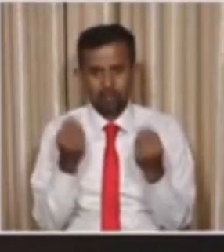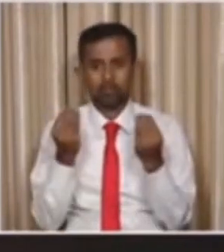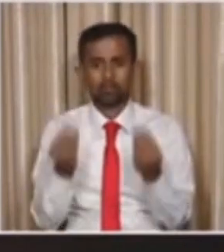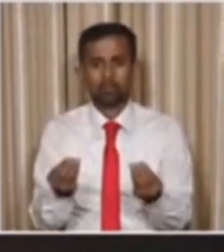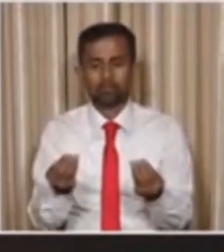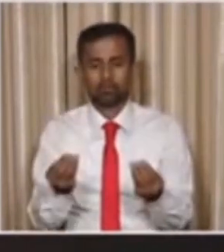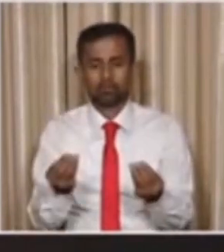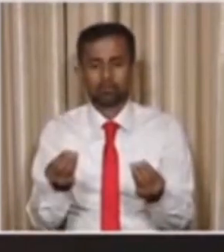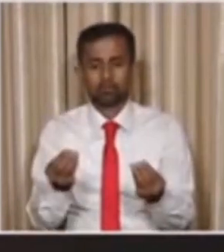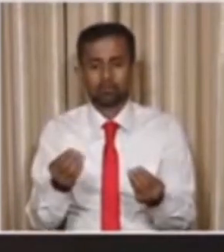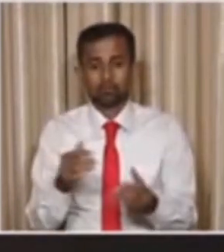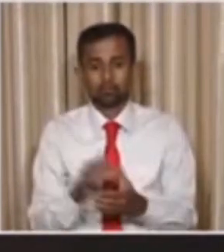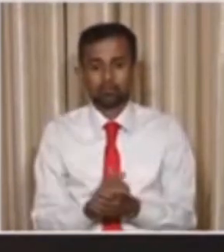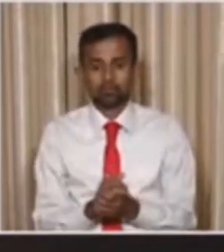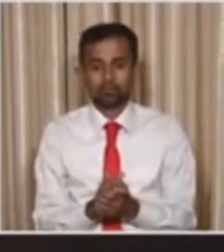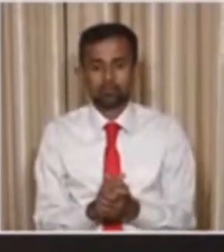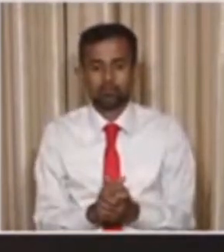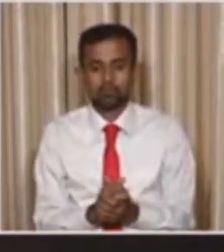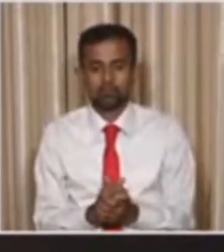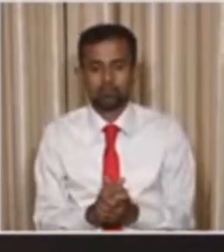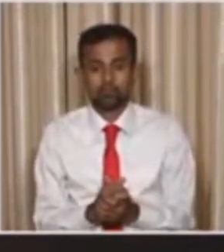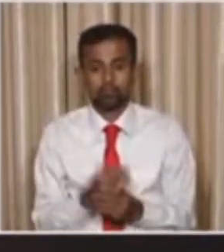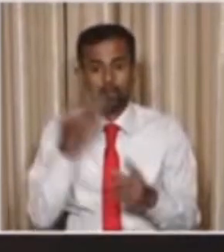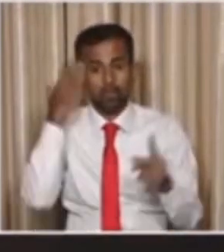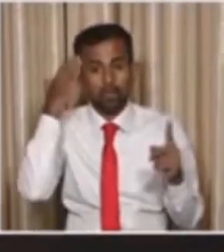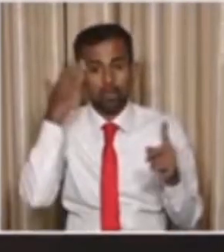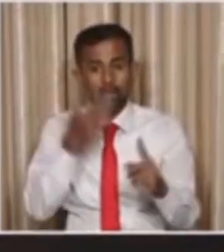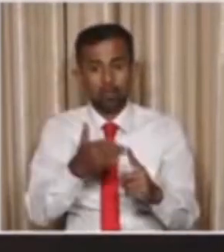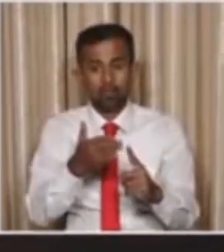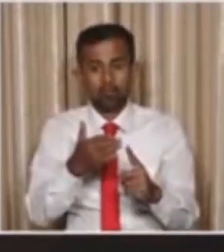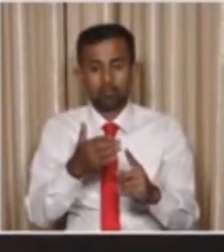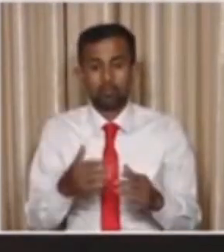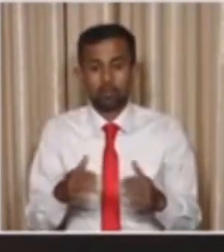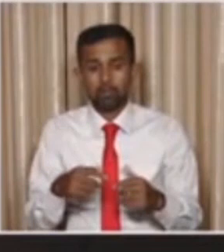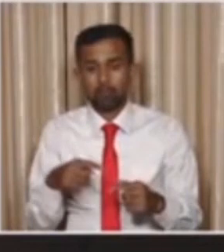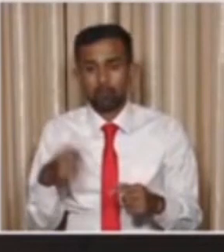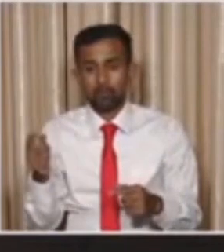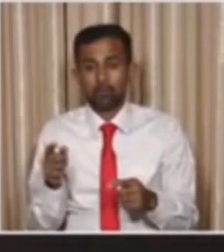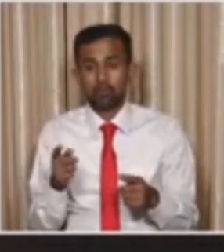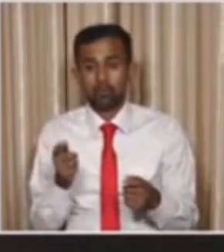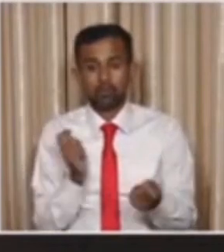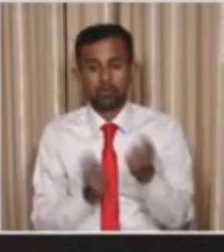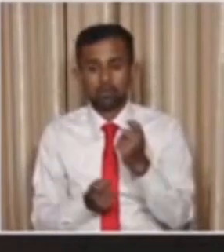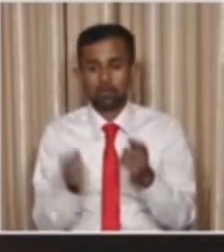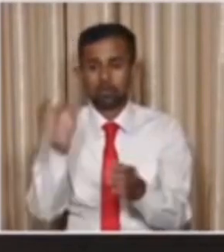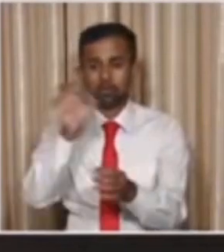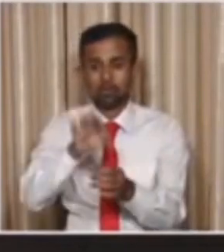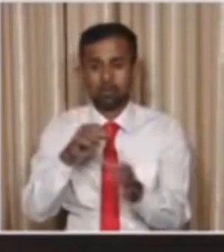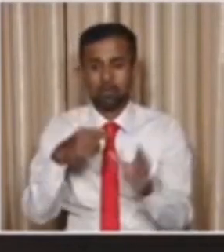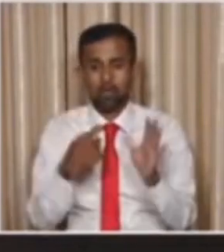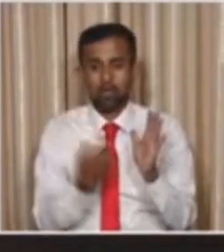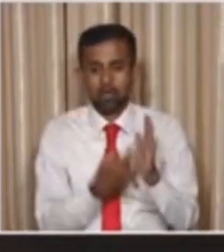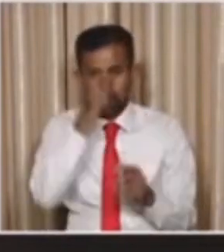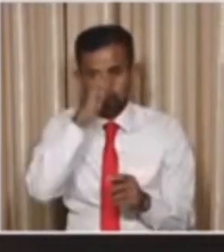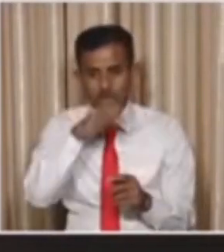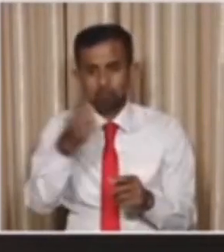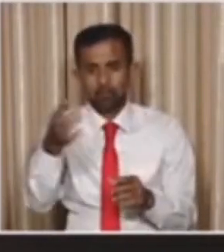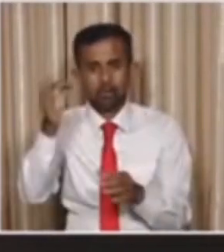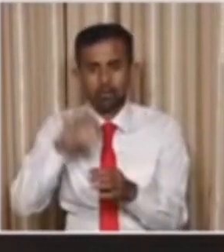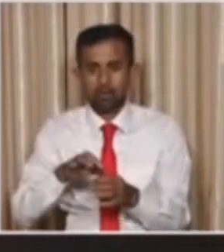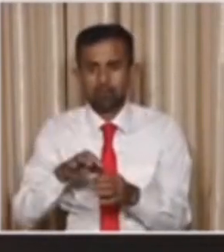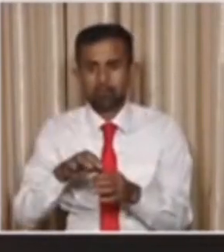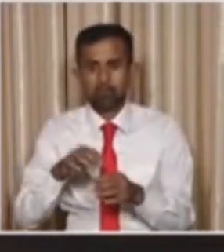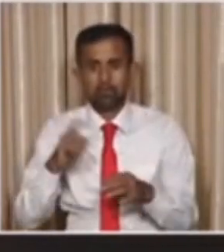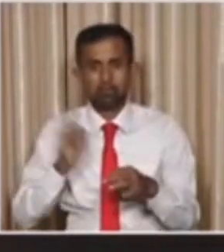හැබැයි ඒ අරමුණ වෙන්නේ මේකේ තව කවුරු හරි ක්‍රිකට් එකට ගෙනහලා අර්ජුන මහත්තයයි තව කණ්ඩායමක් දානකනේ මේ